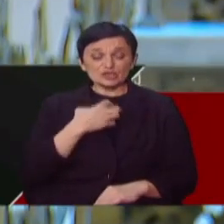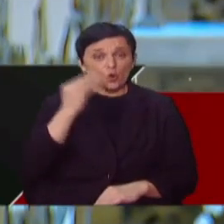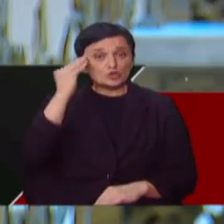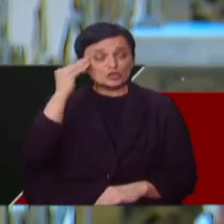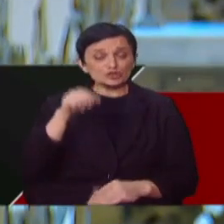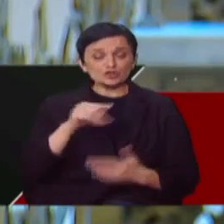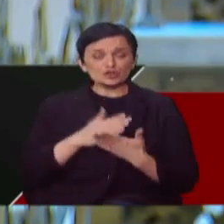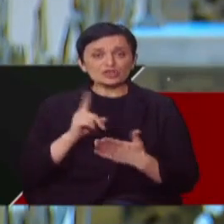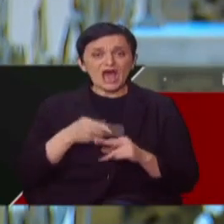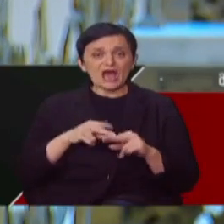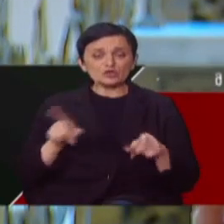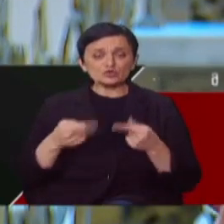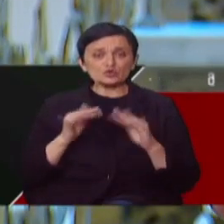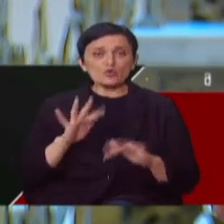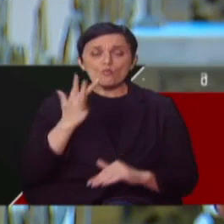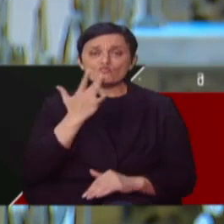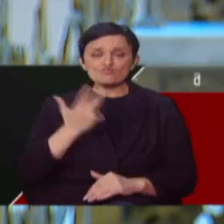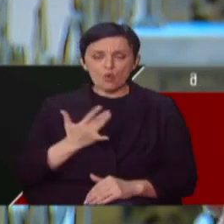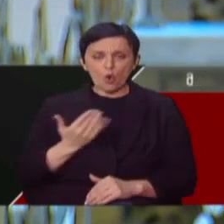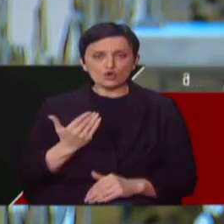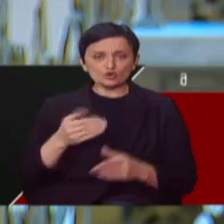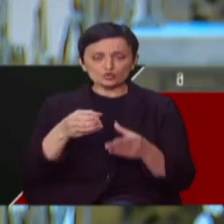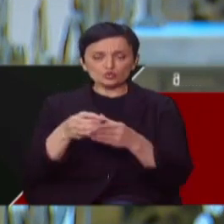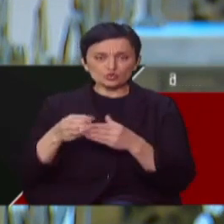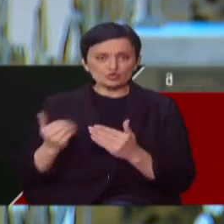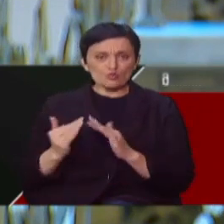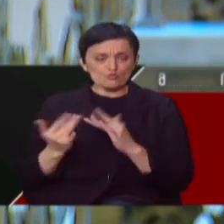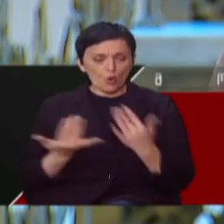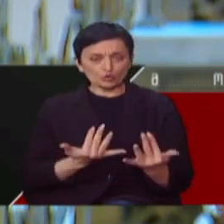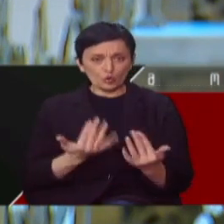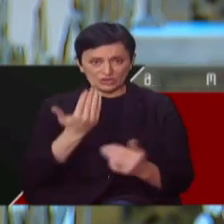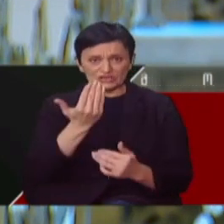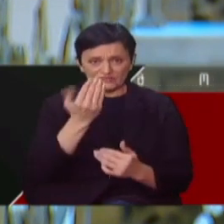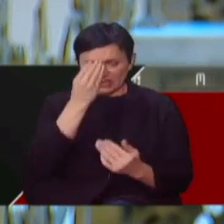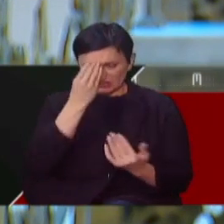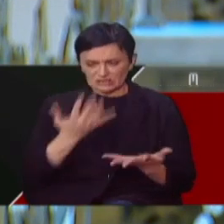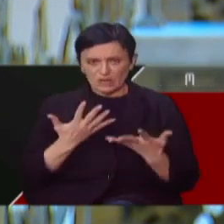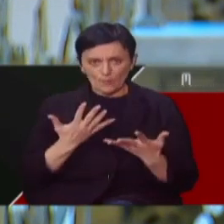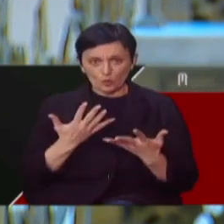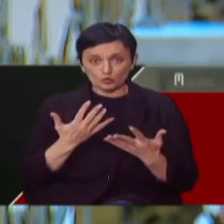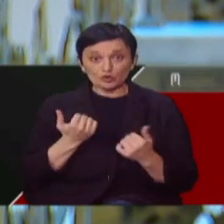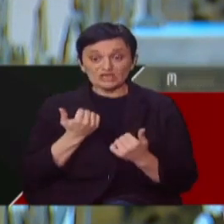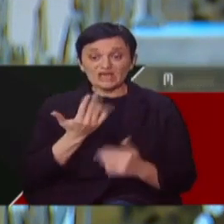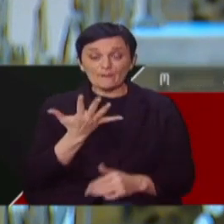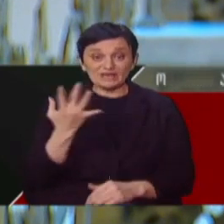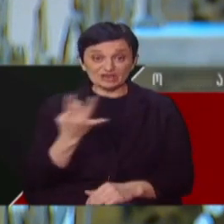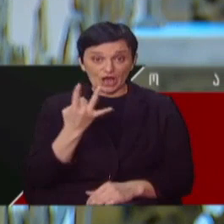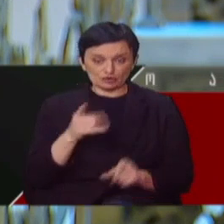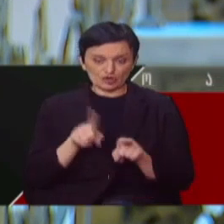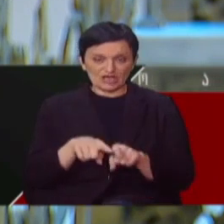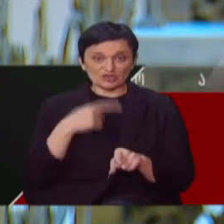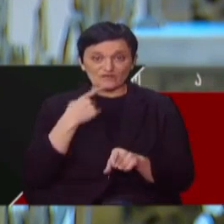რომ ეს ხორციელდება პოლიტიკური ჯგუფების მოთხოვნით. Თქვენ წარმოიდგინეთ, რამდენადაც, რამდენჯერაც, ესე